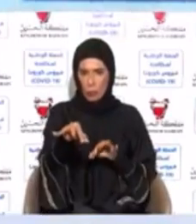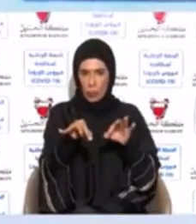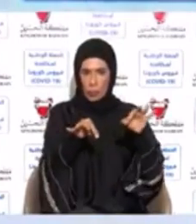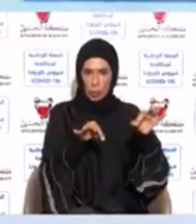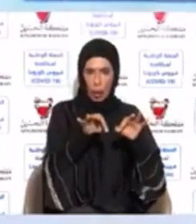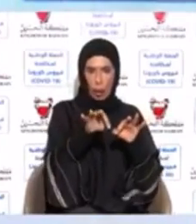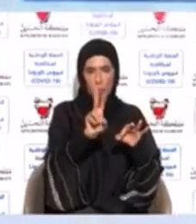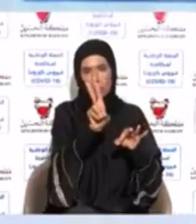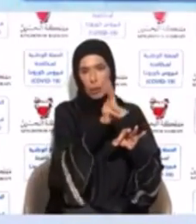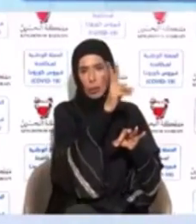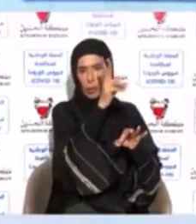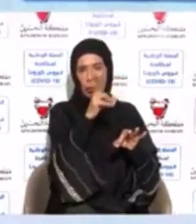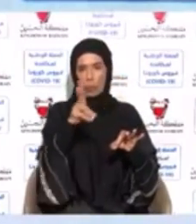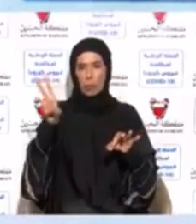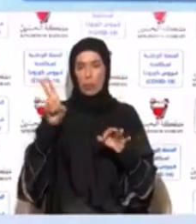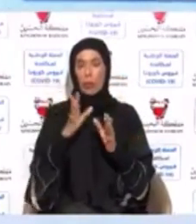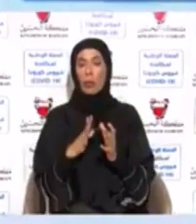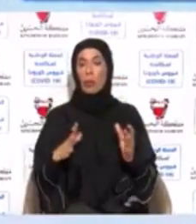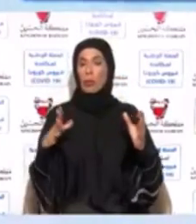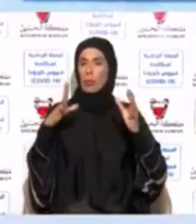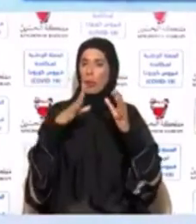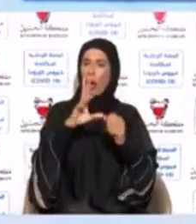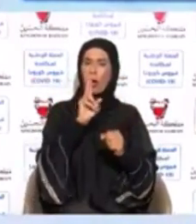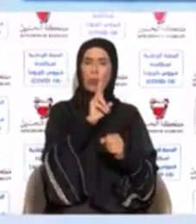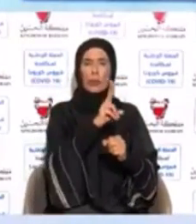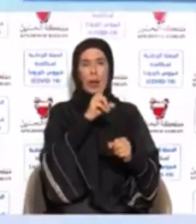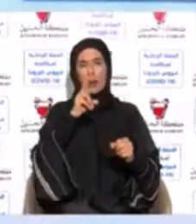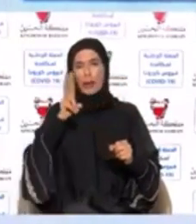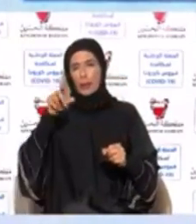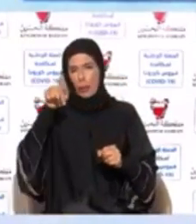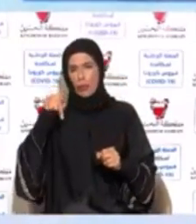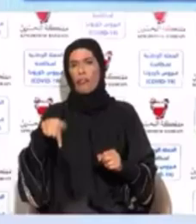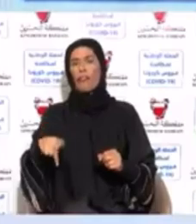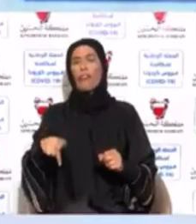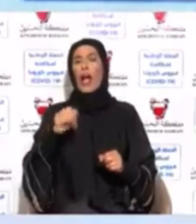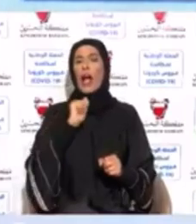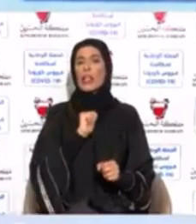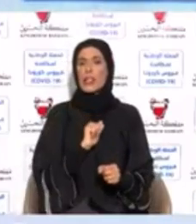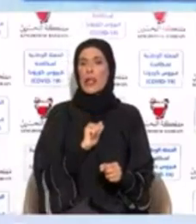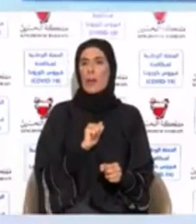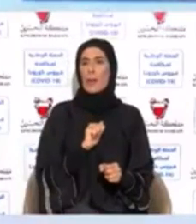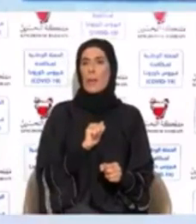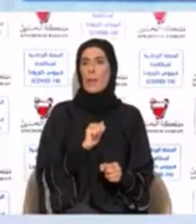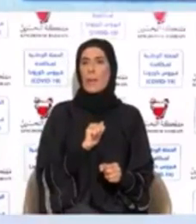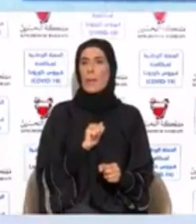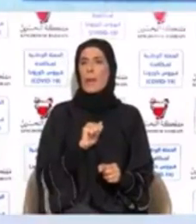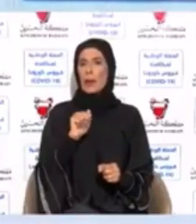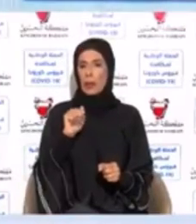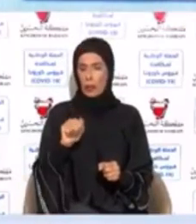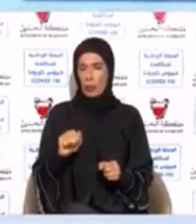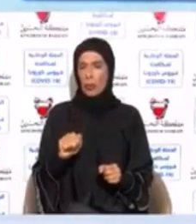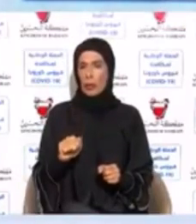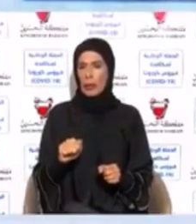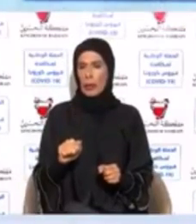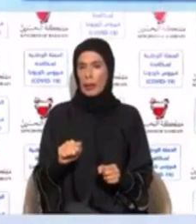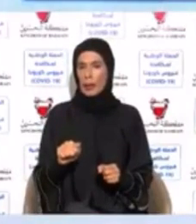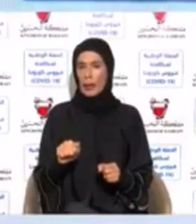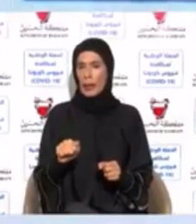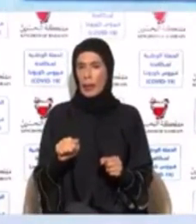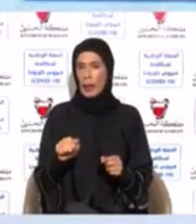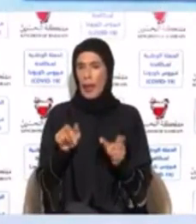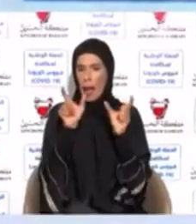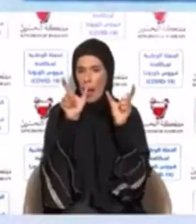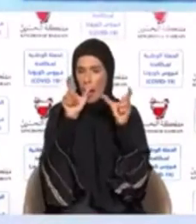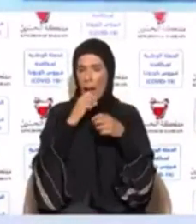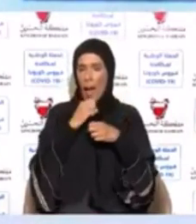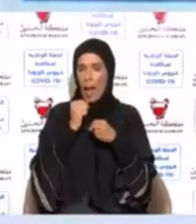مختلفة. فهل الفريق عامة يغير بحسب المعطيات؟ إيه نعم، في هناك إجراءات ممكن تصير احترازية أكثر،